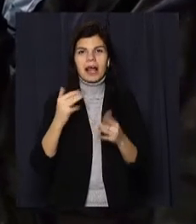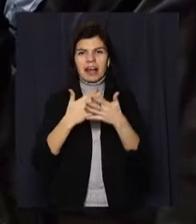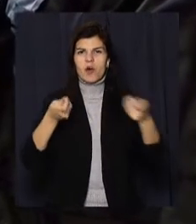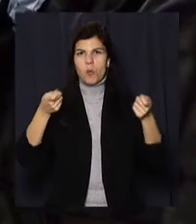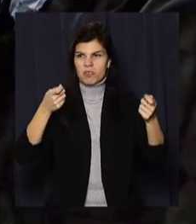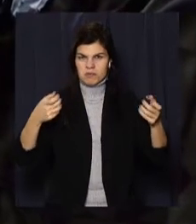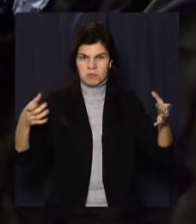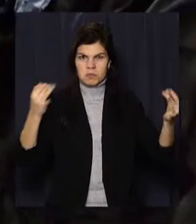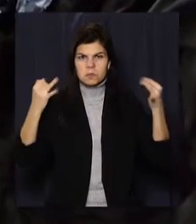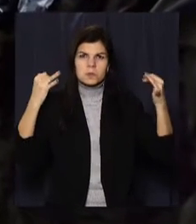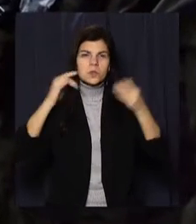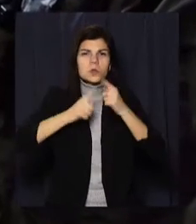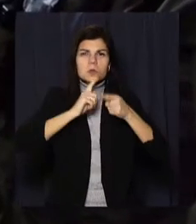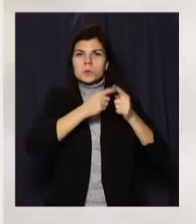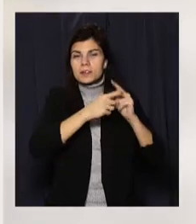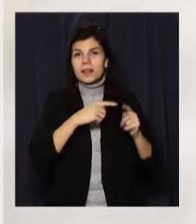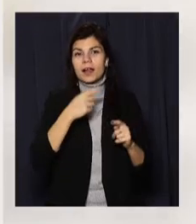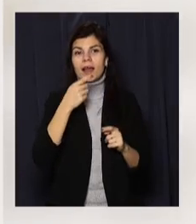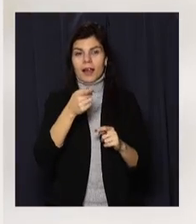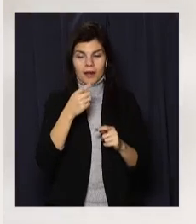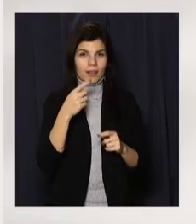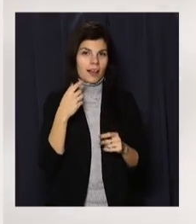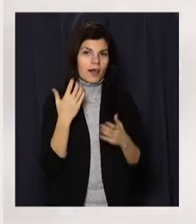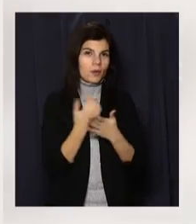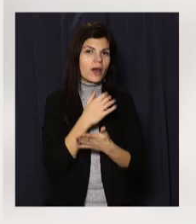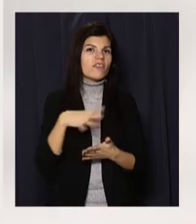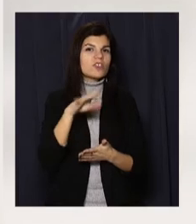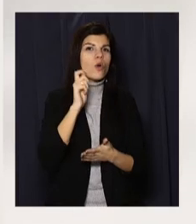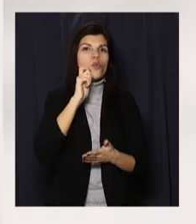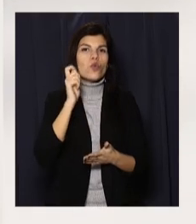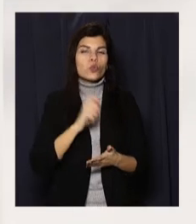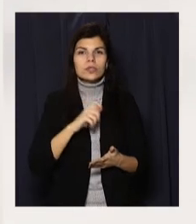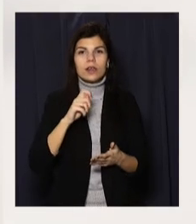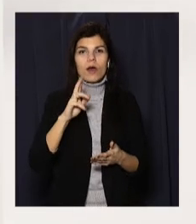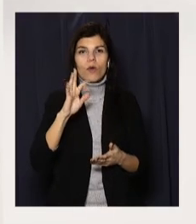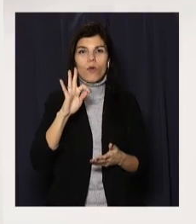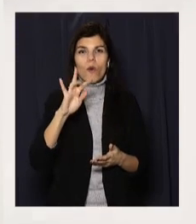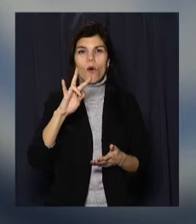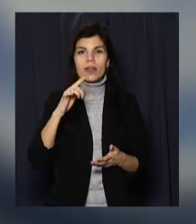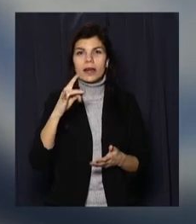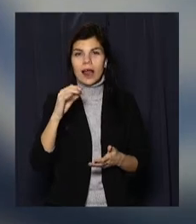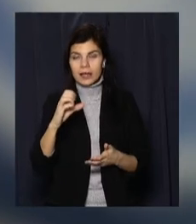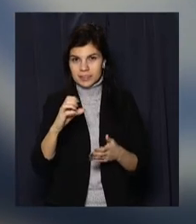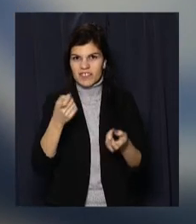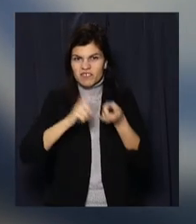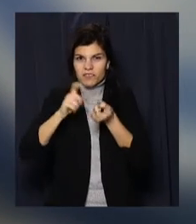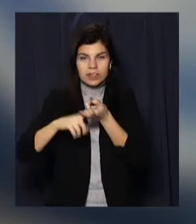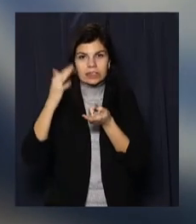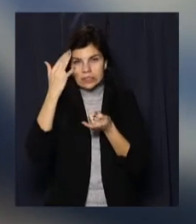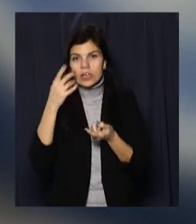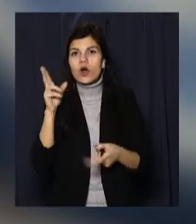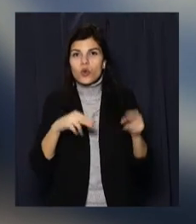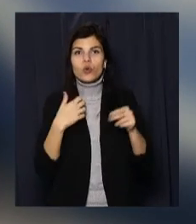відомств. Однодумців зловмисник шукав у лавах Всеукраїнського національного конгресу. Самозванець також намагався